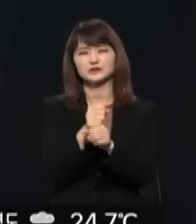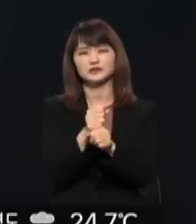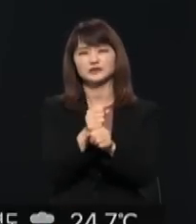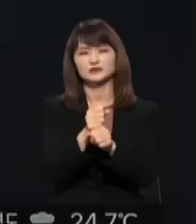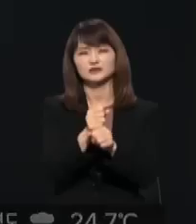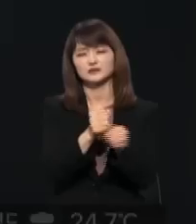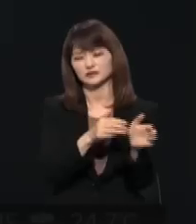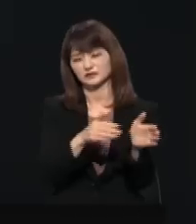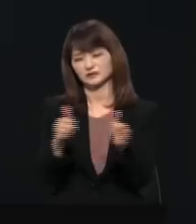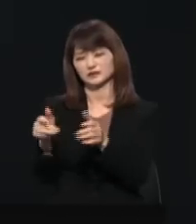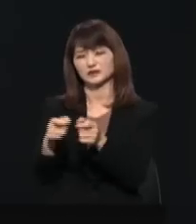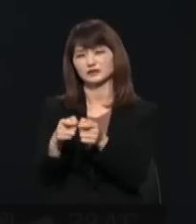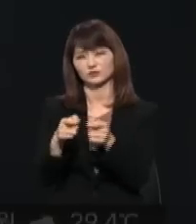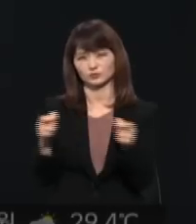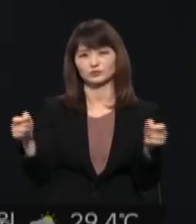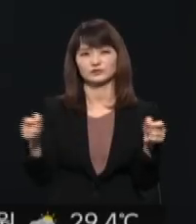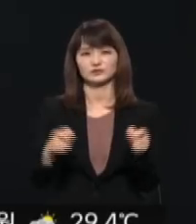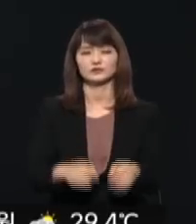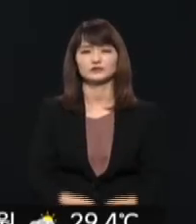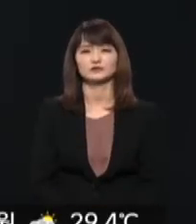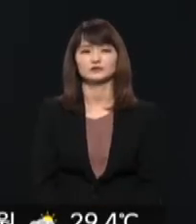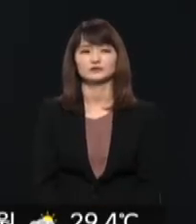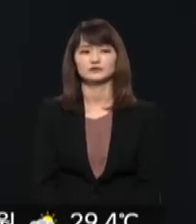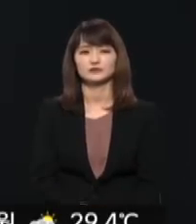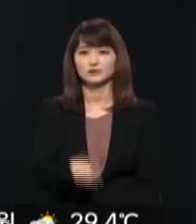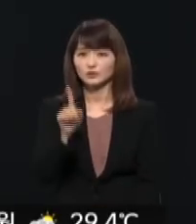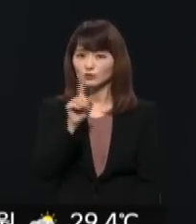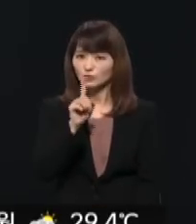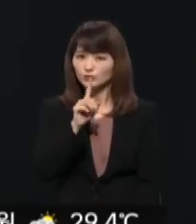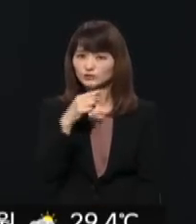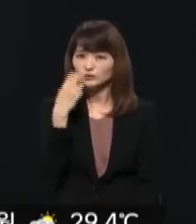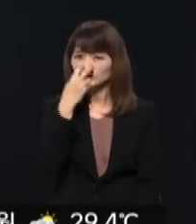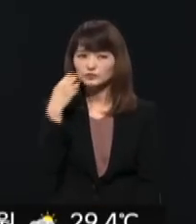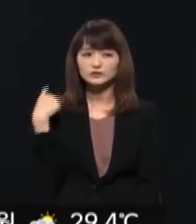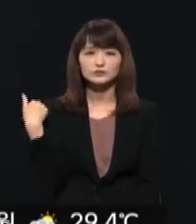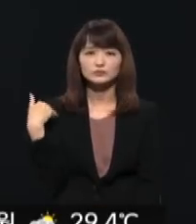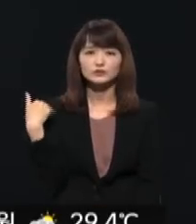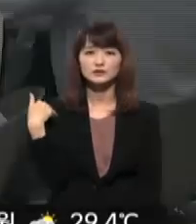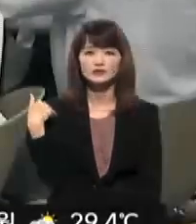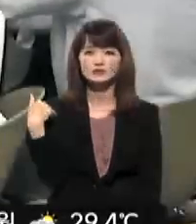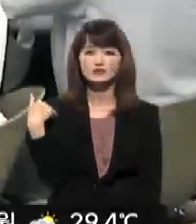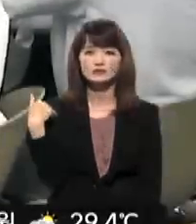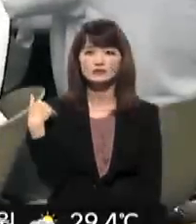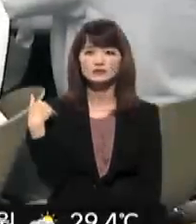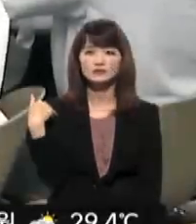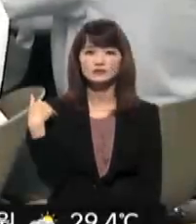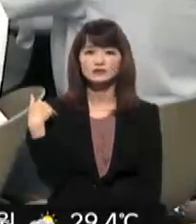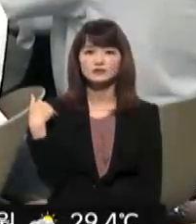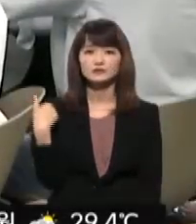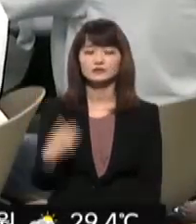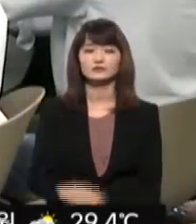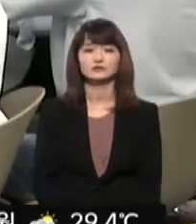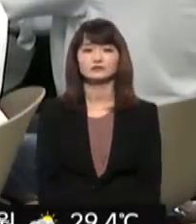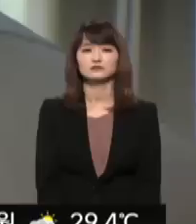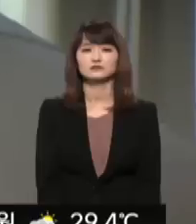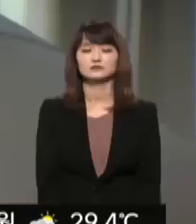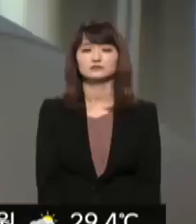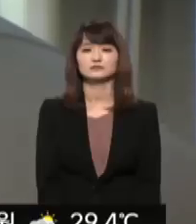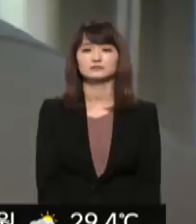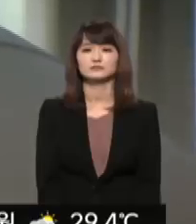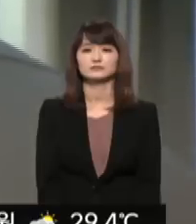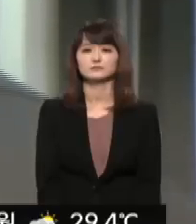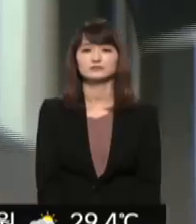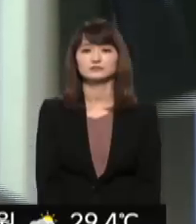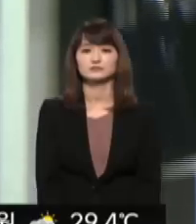그래서 이런 부분에서 어떻게 수사해야 될지를 모르는 상황까지 갔다라고 해서 사실 방금 정원이